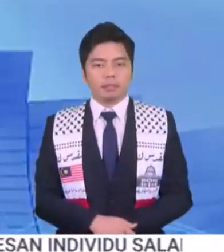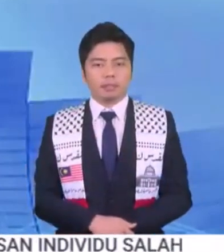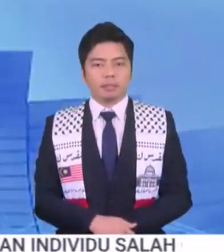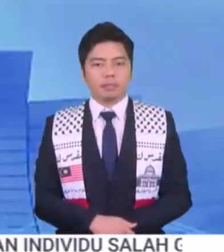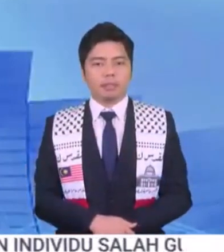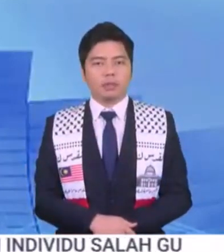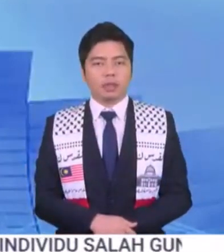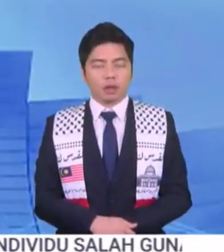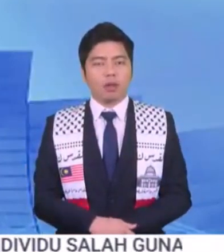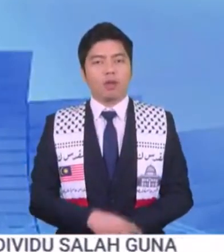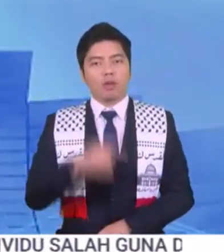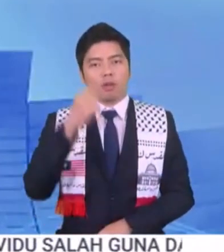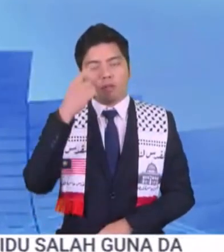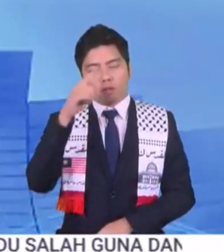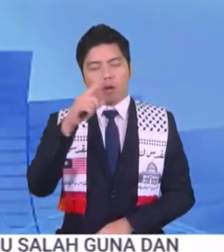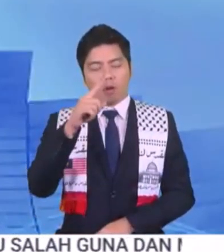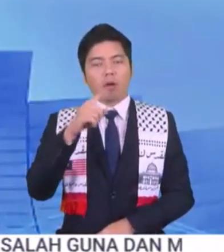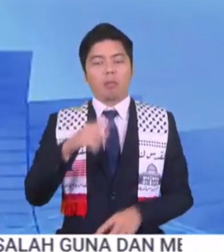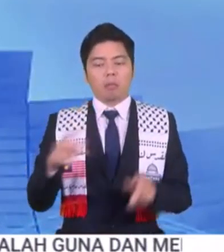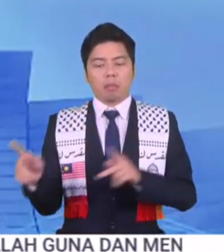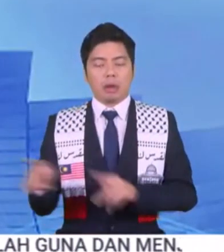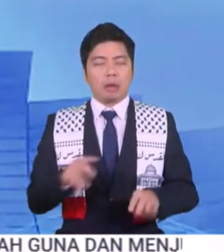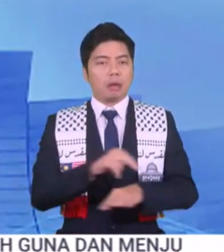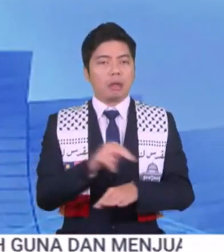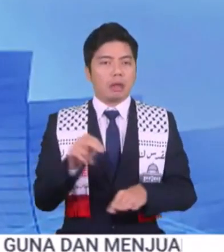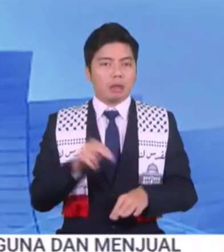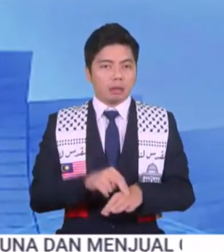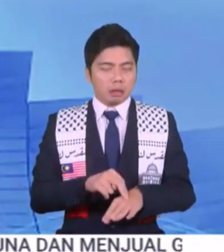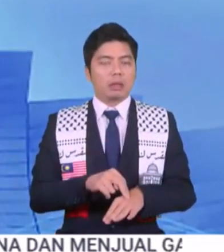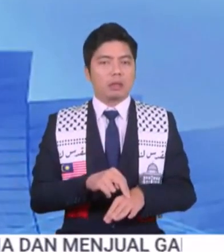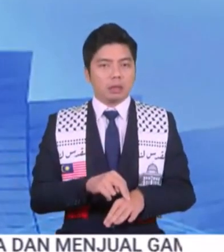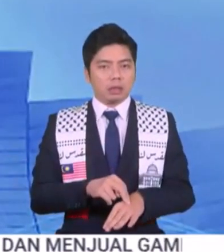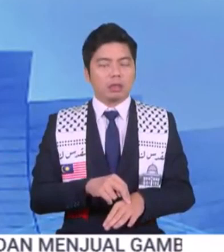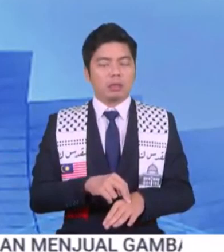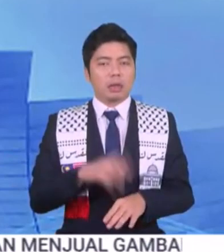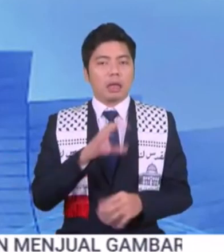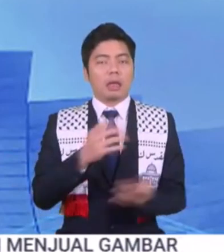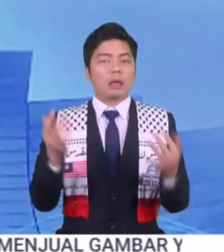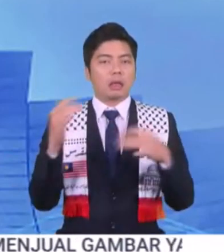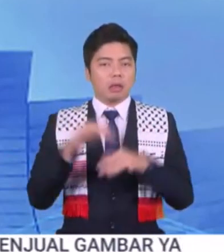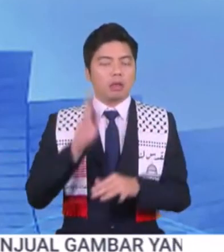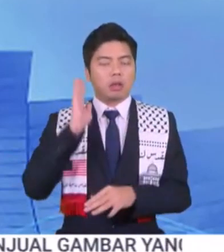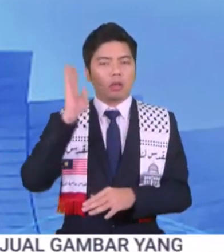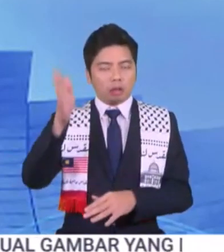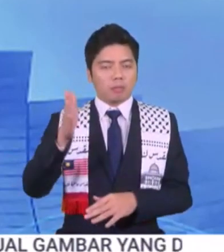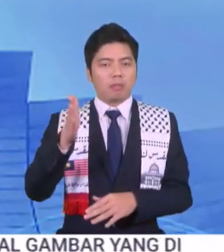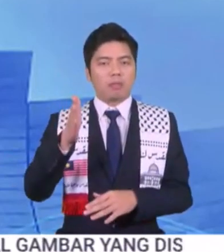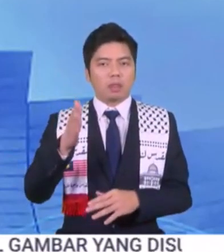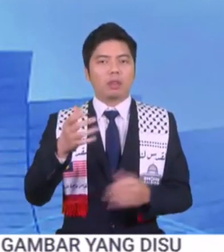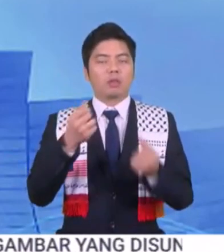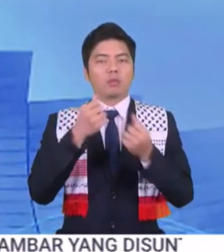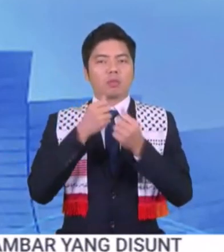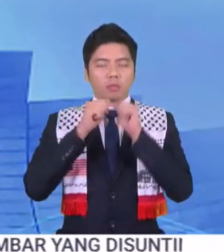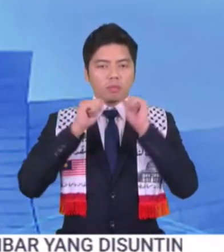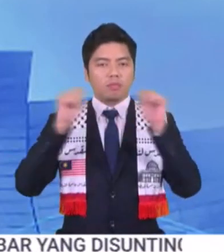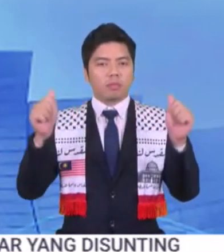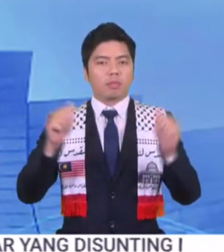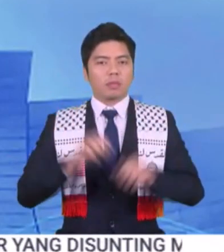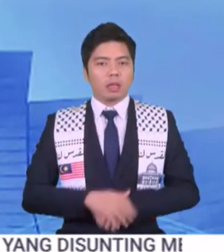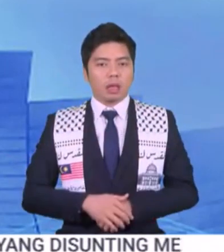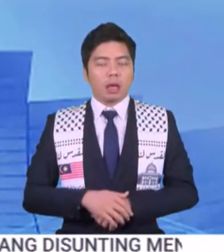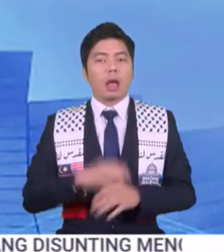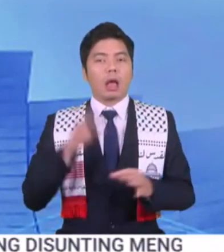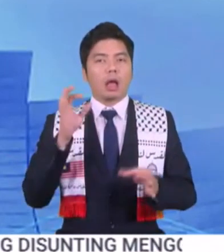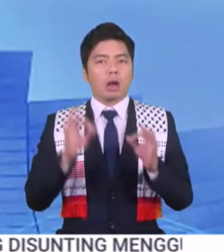Butiran mengenai pelan rasionalisasi subsidi termasuk kriteria dan implikasinya akan diumumkan tidak lama lagi. Sekiranya